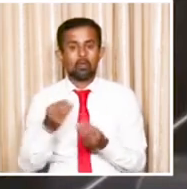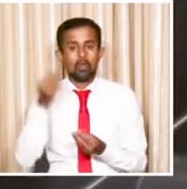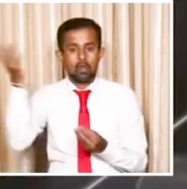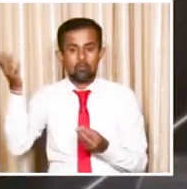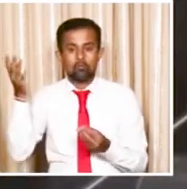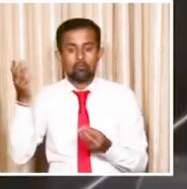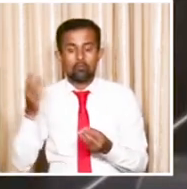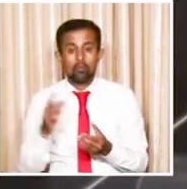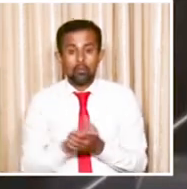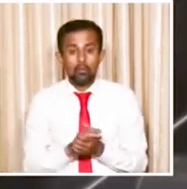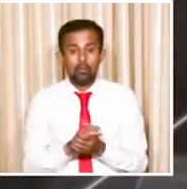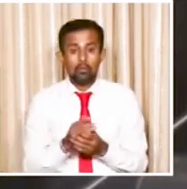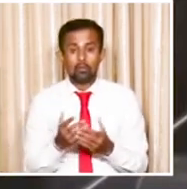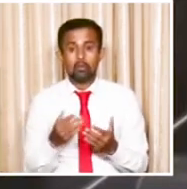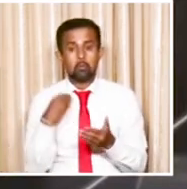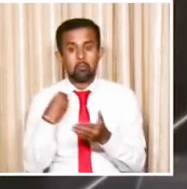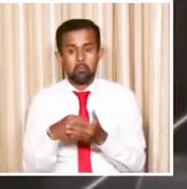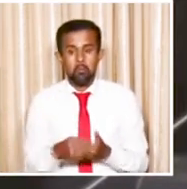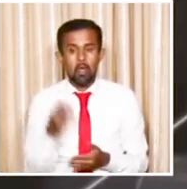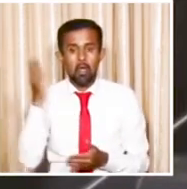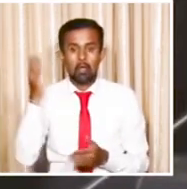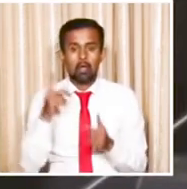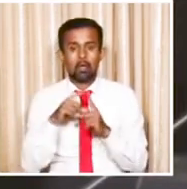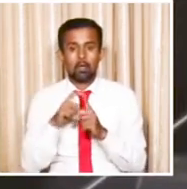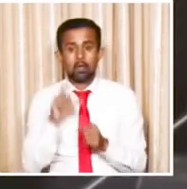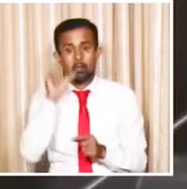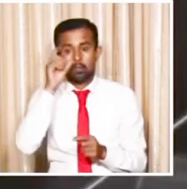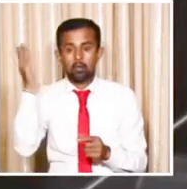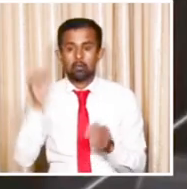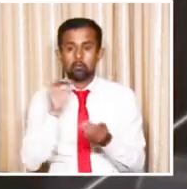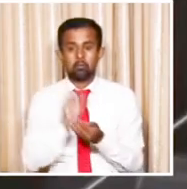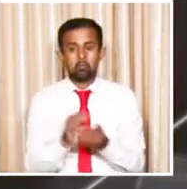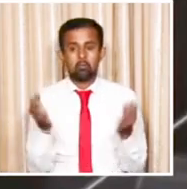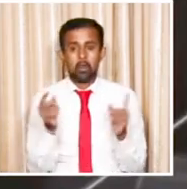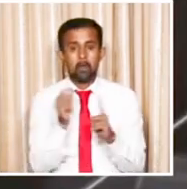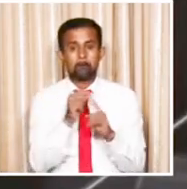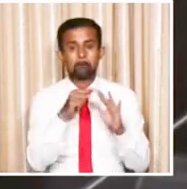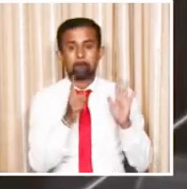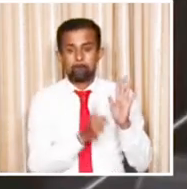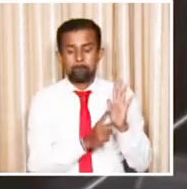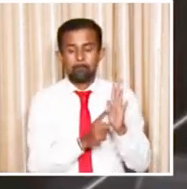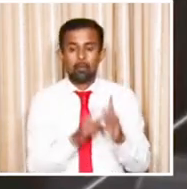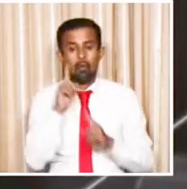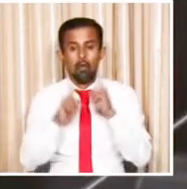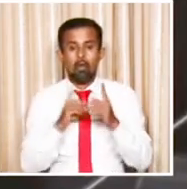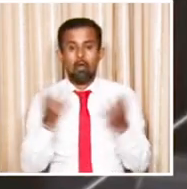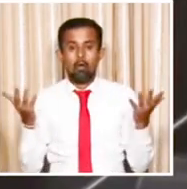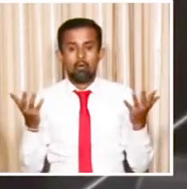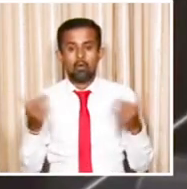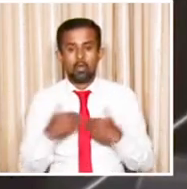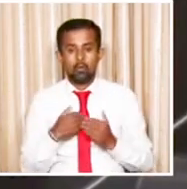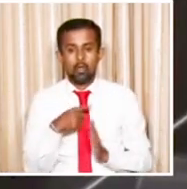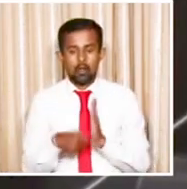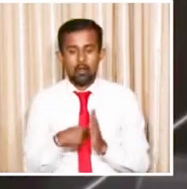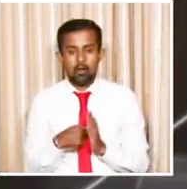වෙනවා ඩෝල් එක හම්බ වෙනවා ඒගොල්ලන්ව බලා ගන්නවා. අධ්‍යාපනයේ බලන්න කොච්චර සුරක්ෂිතද පින්ලන්තේ අධ්‍යාපනය කොහොමද කතා කරන්නේ. හැබැයි අපේ